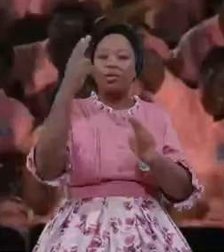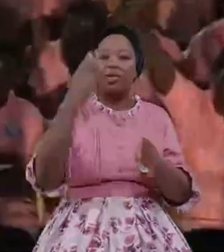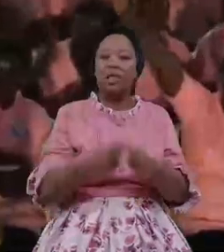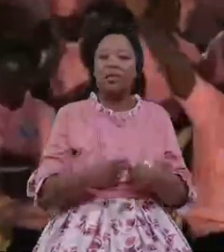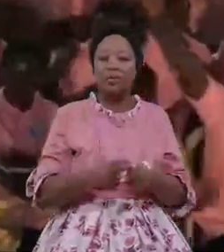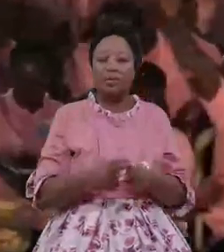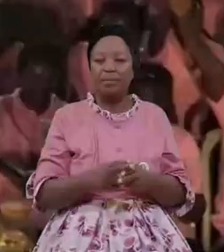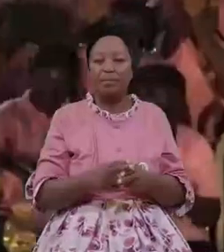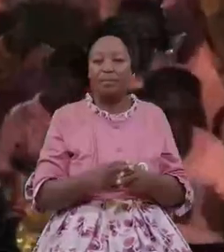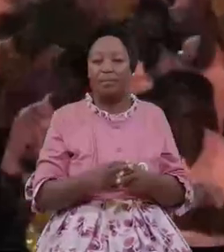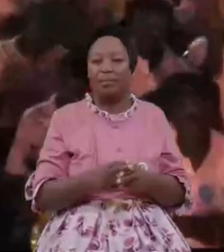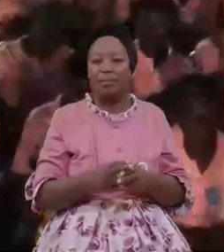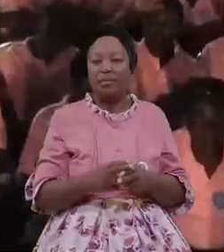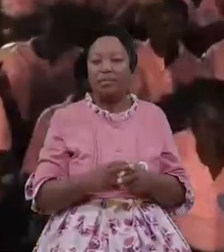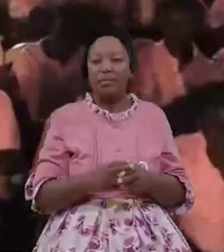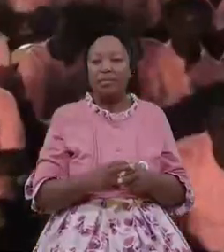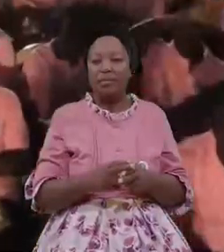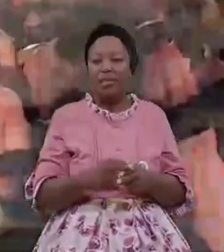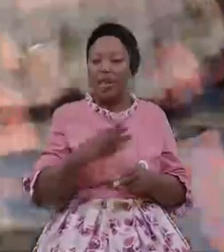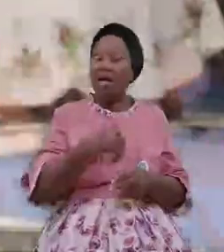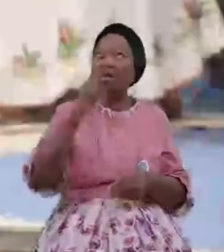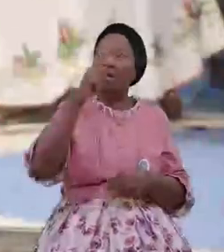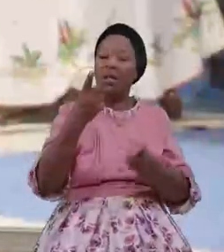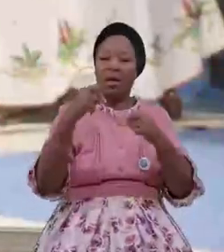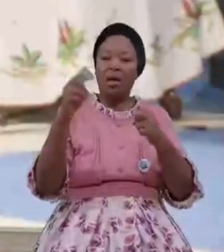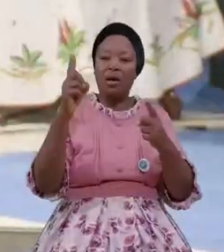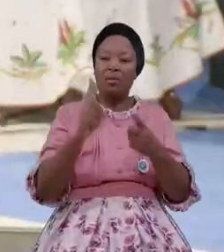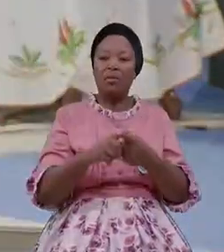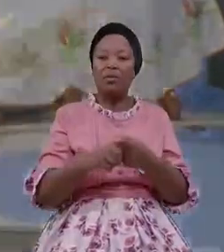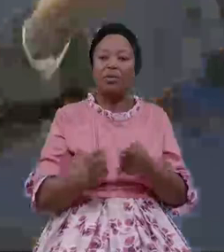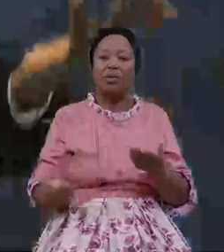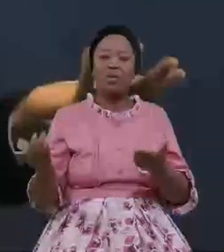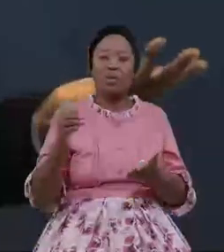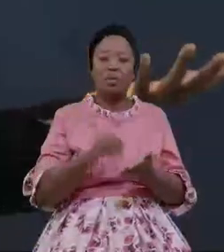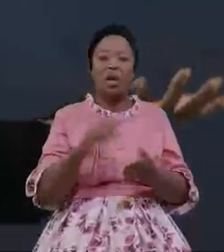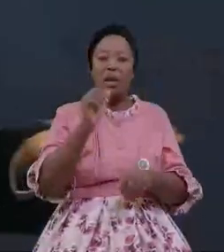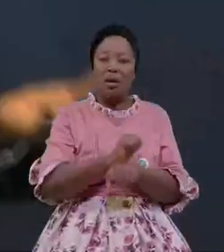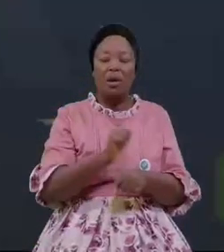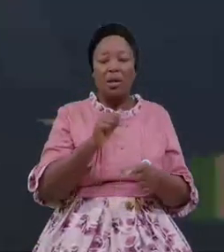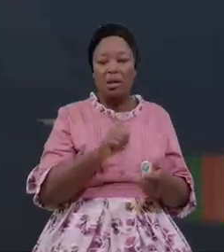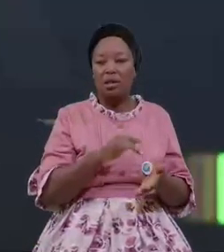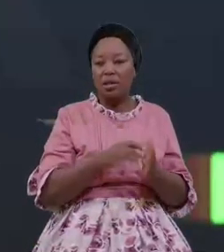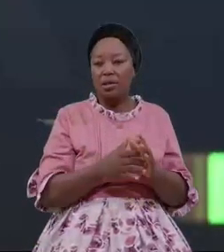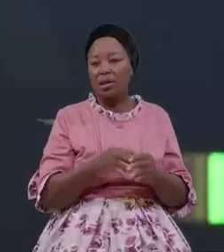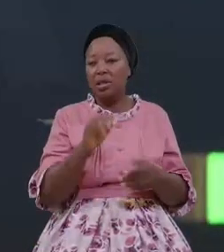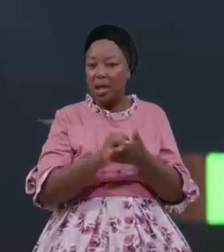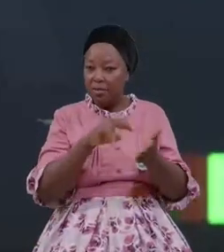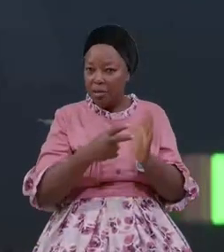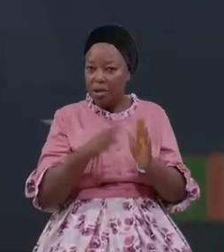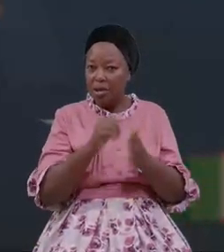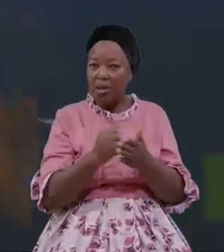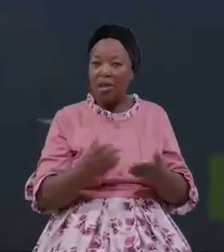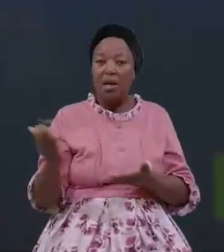de Jésus-Christ et Jésus est venu vous recommissionnez cela veut dire